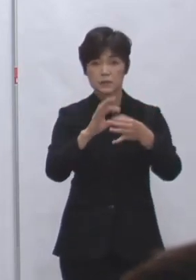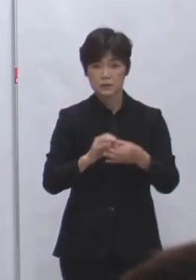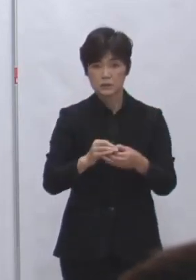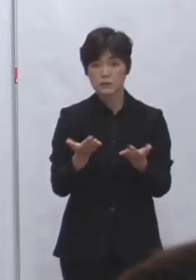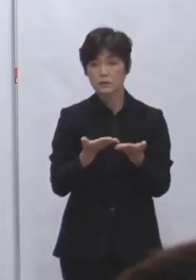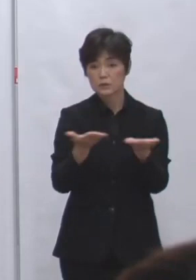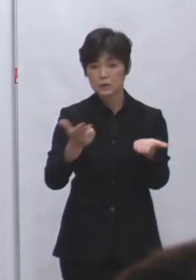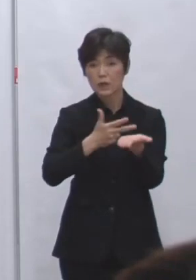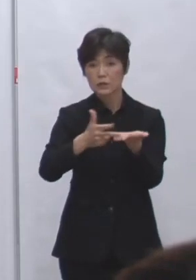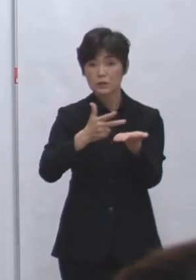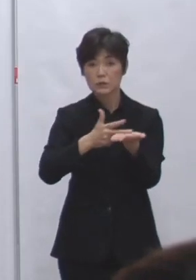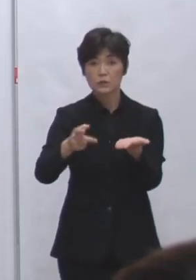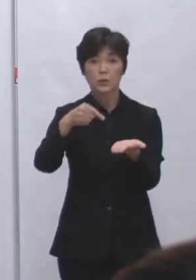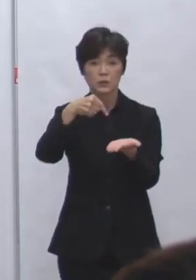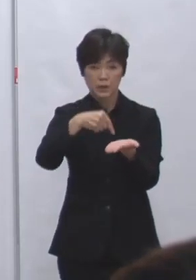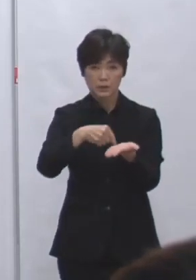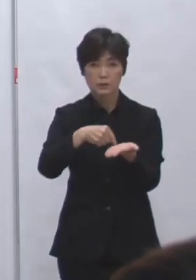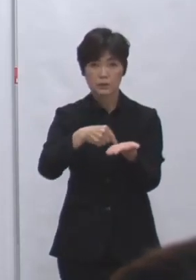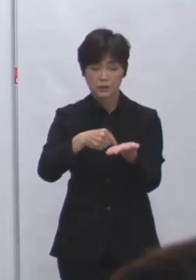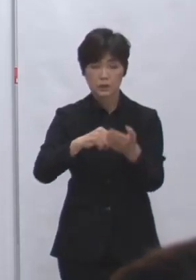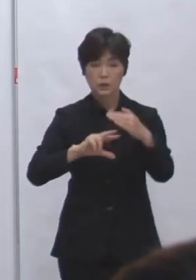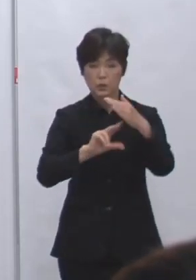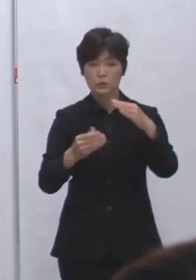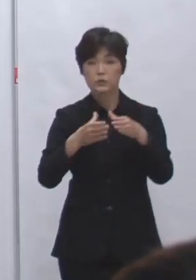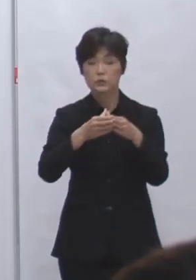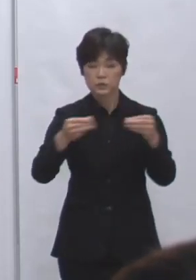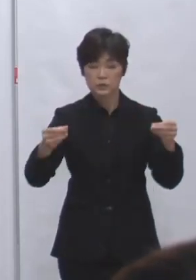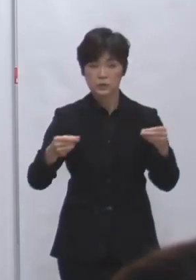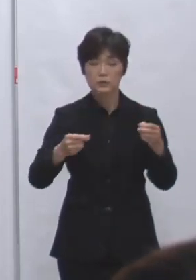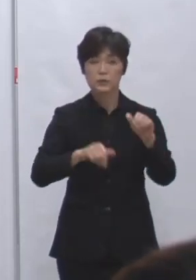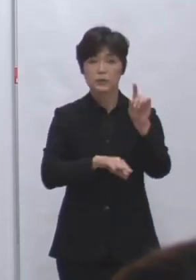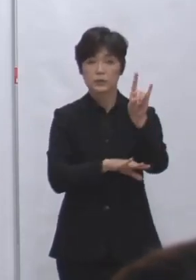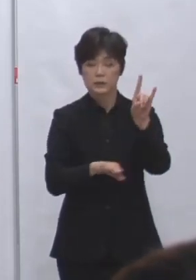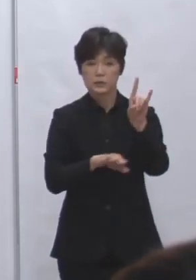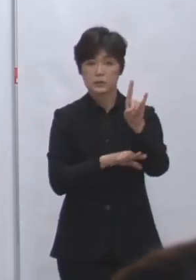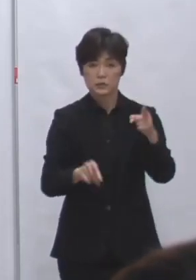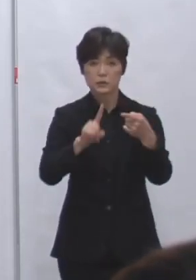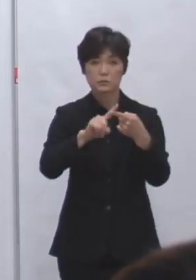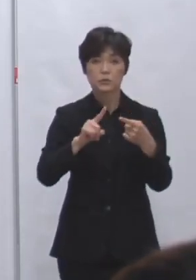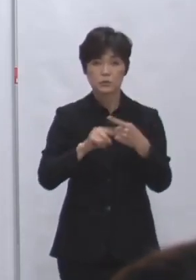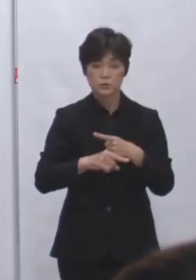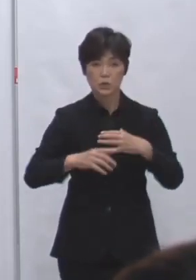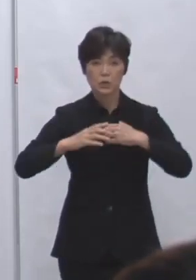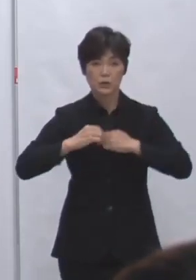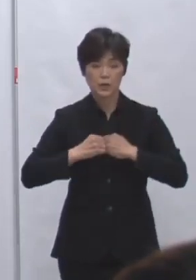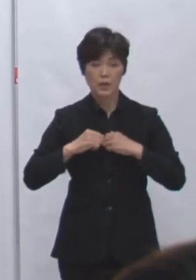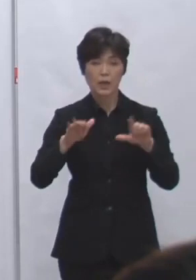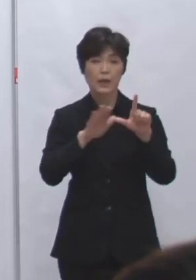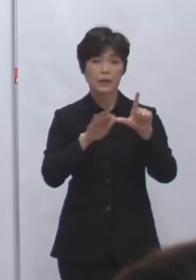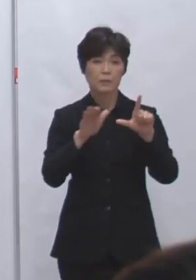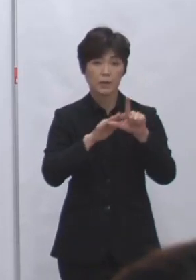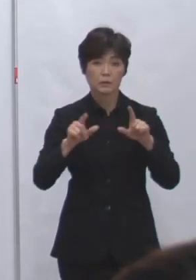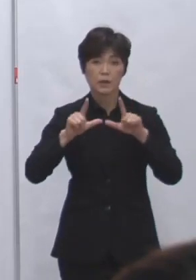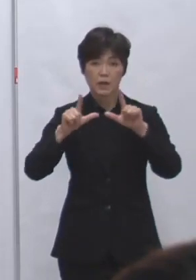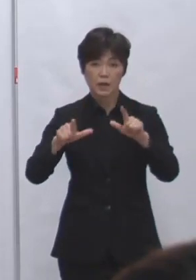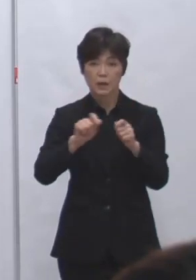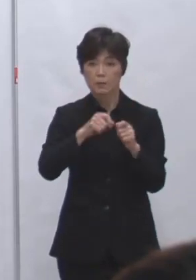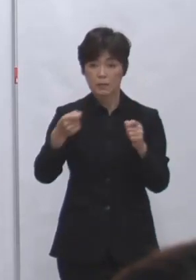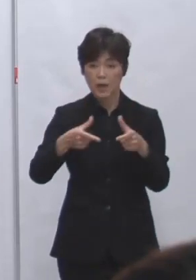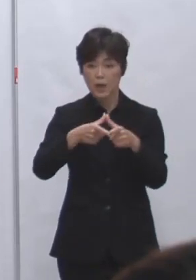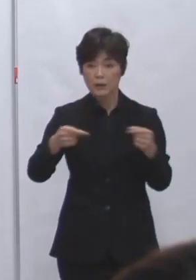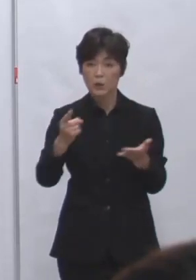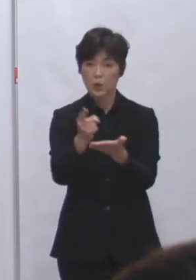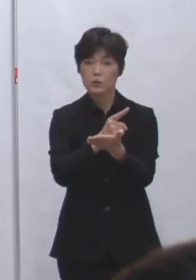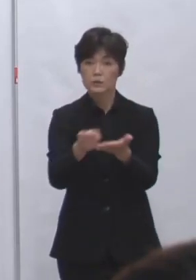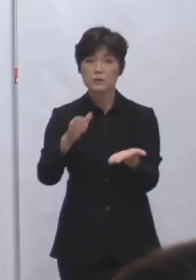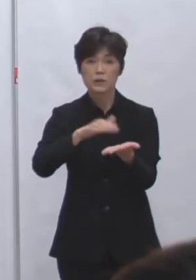手元の資料ではですね、富士の国基準に基づく警戒レベルの発表 1ページめくりますと、日本地図が載っているものが